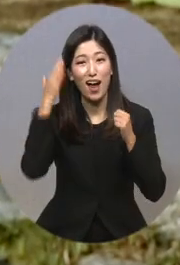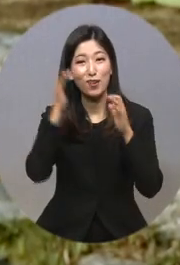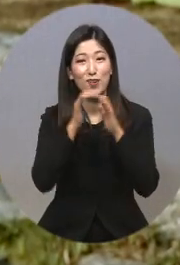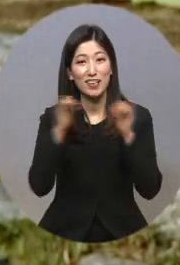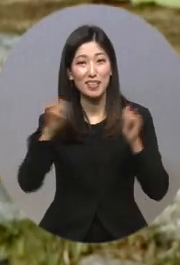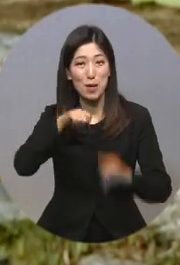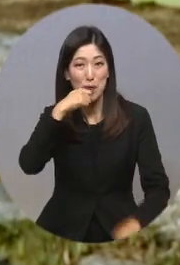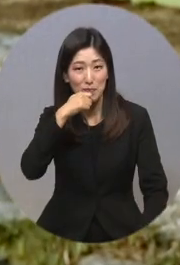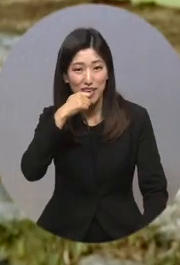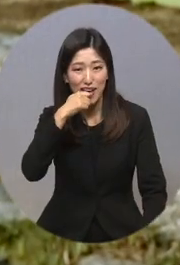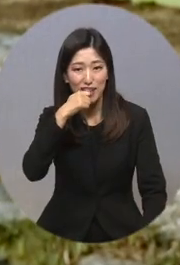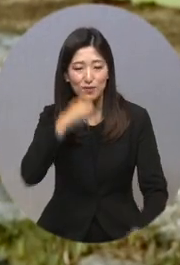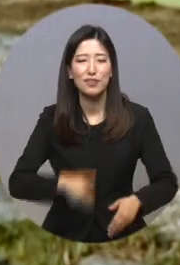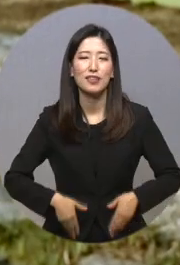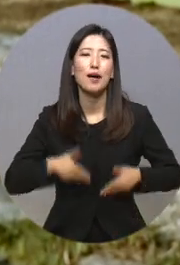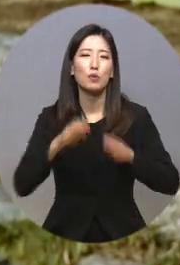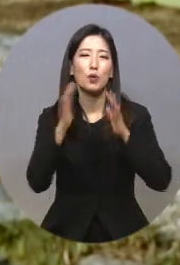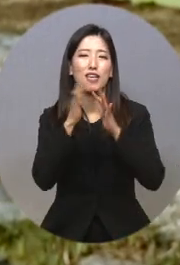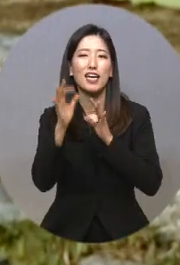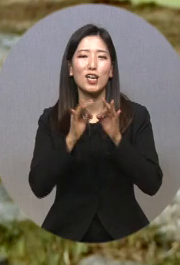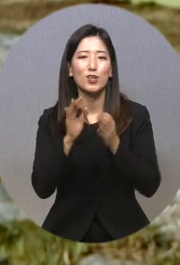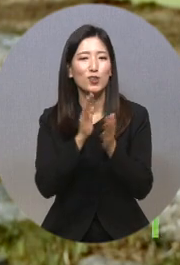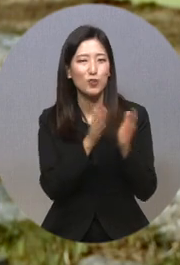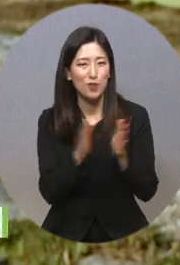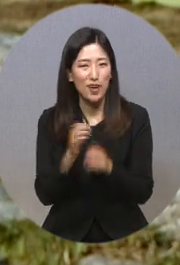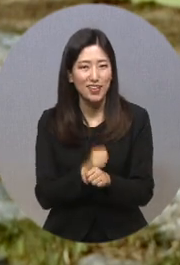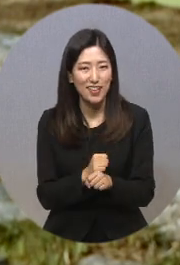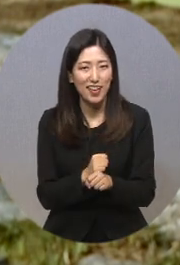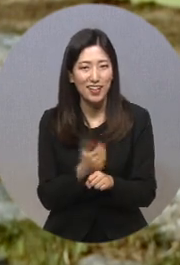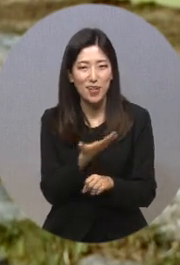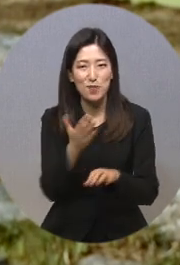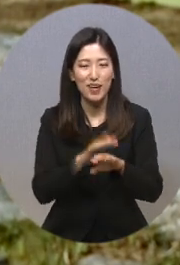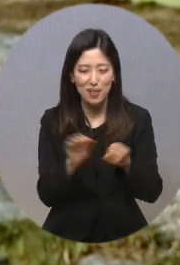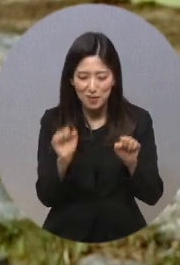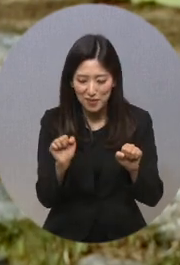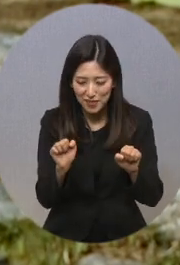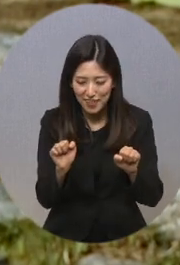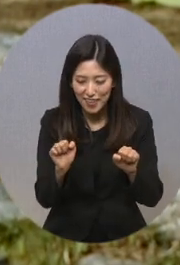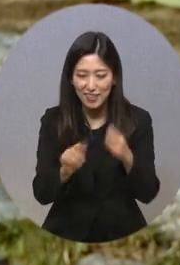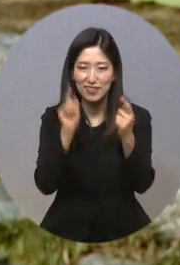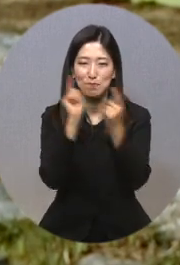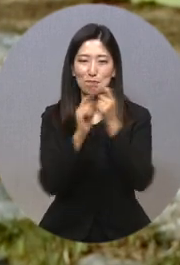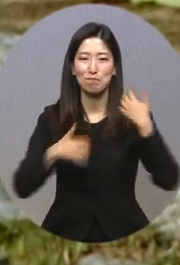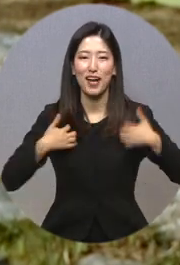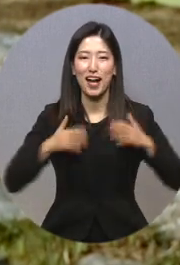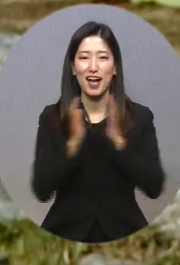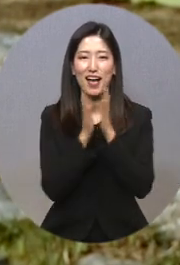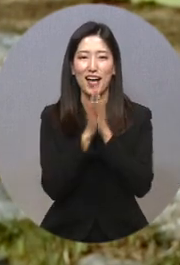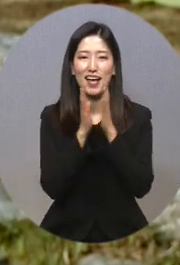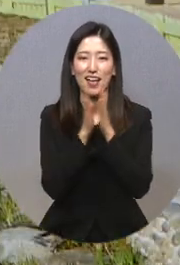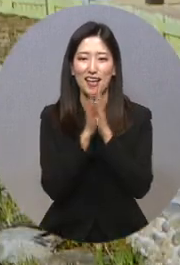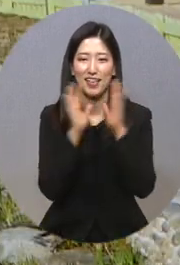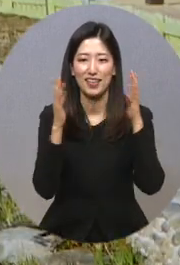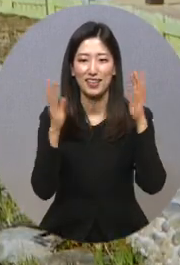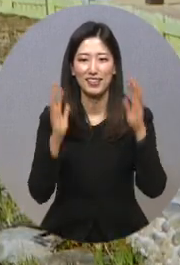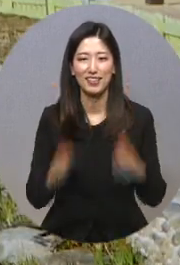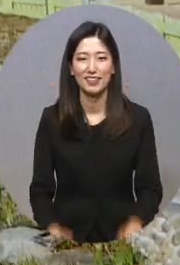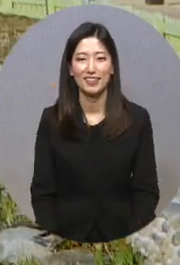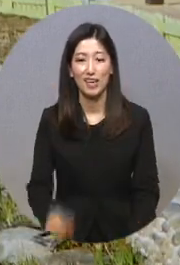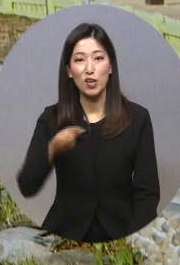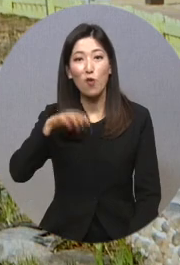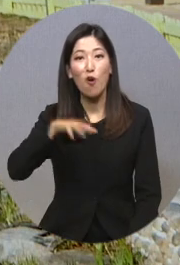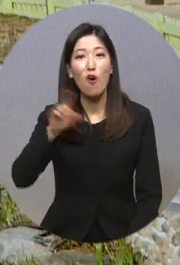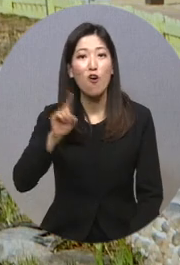밥상은 남도장터에서 준비하세요. 안녕하세요. 국민안내양TV 가수 김정현입니다. 반갑습니다. 이야, 자,